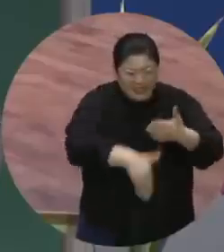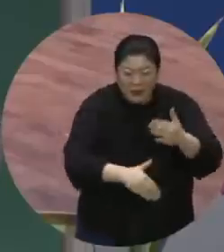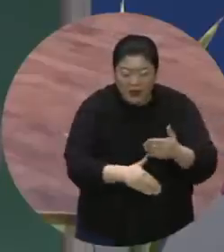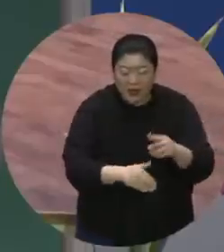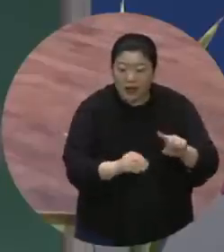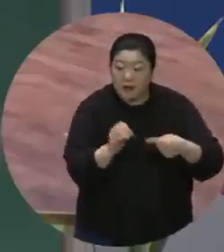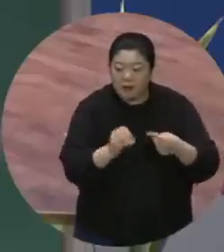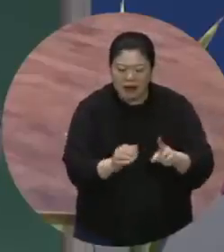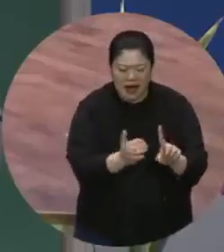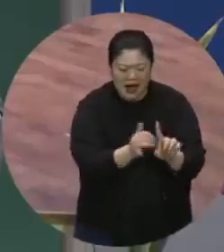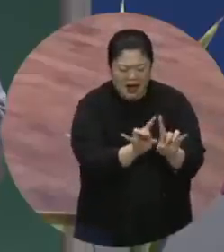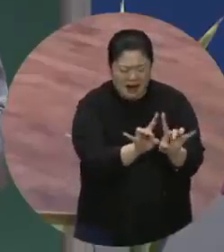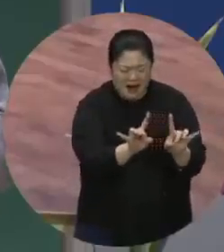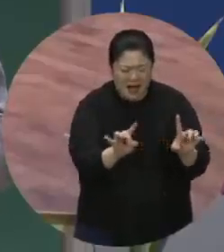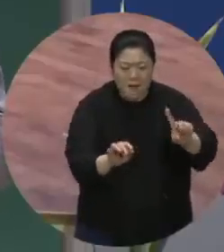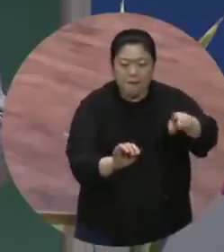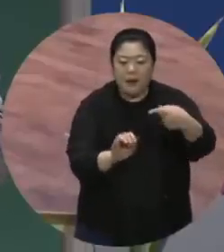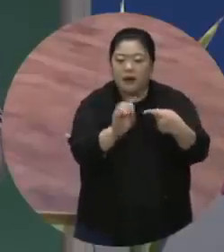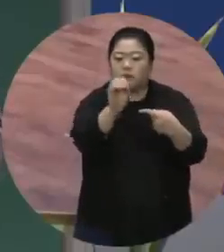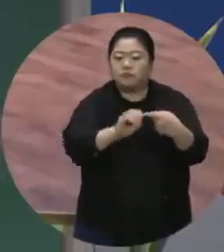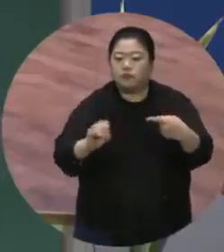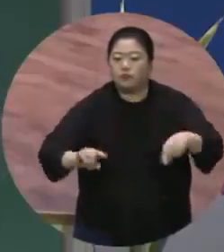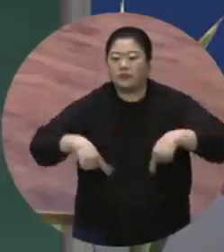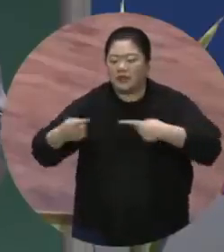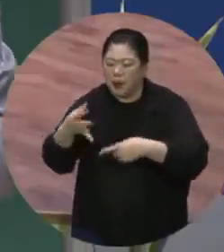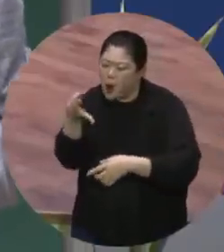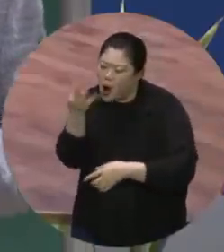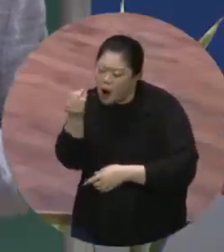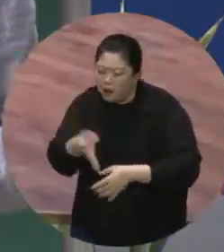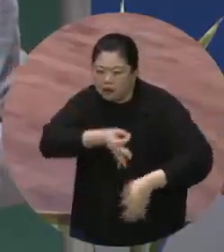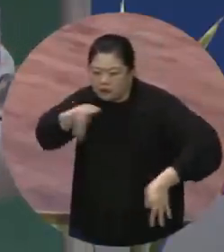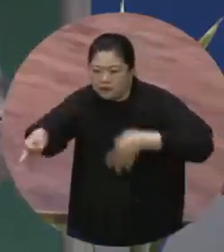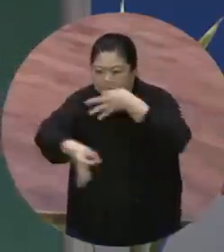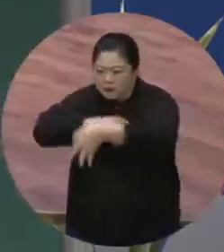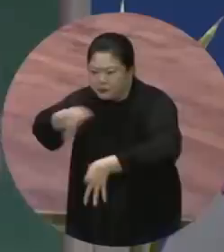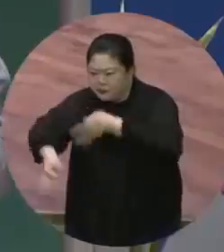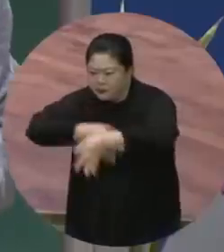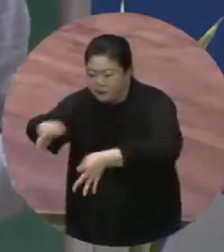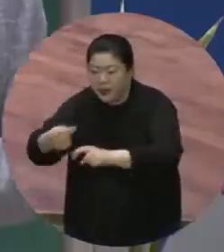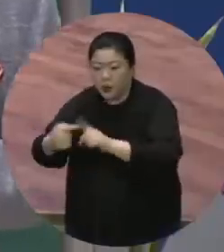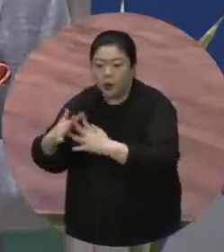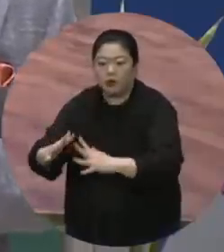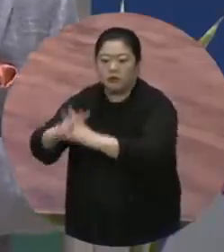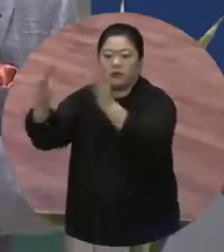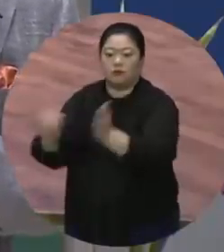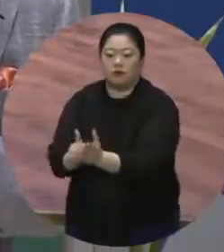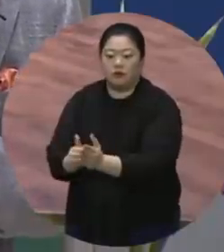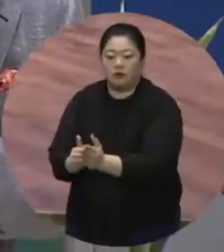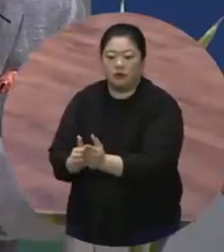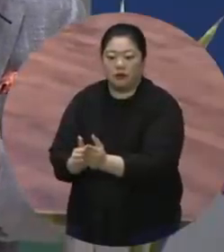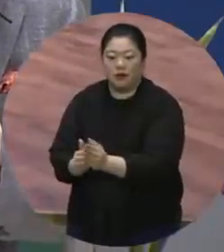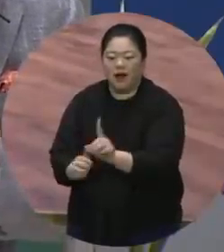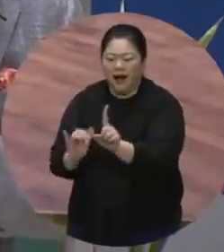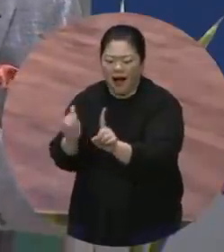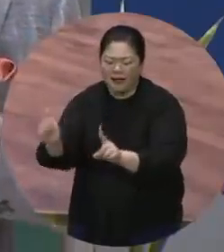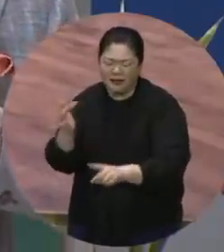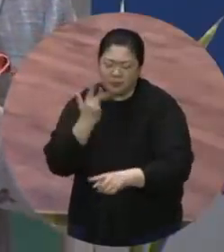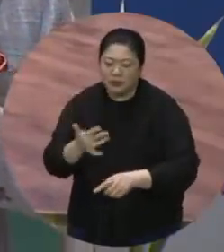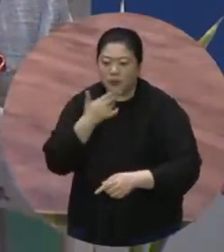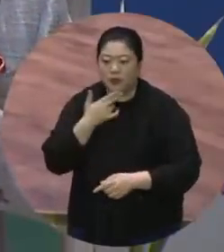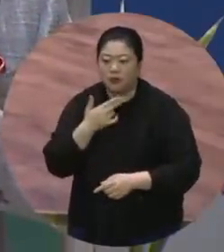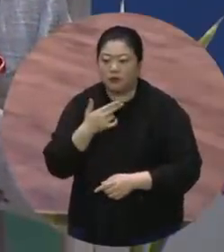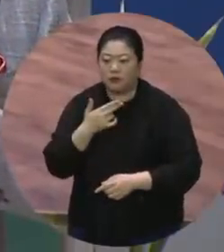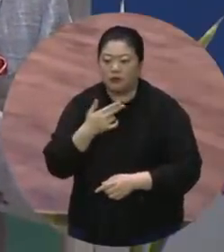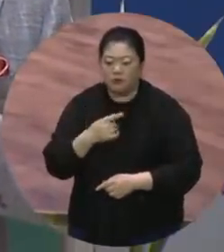100% 전 백성들이 다 참여가요. 그 중요한 거는요, 한 사람도 빠짐없이, 그래 나와 있어요. 그래서,